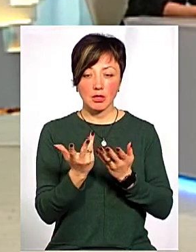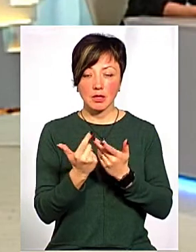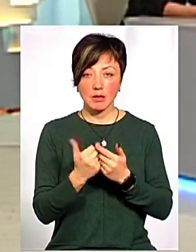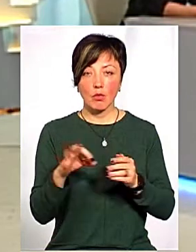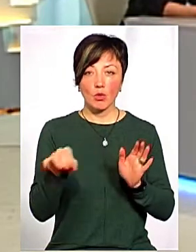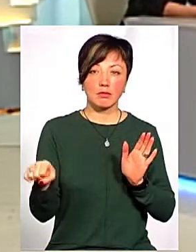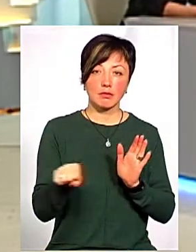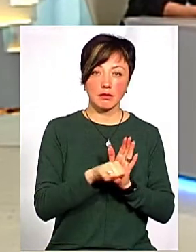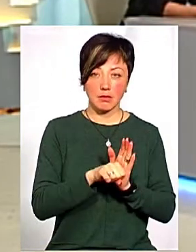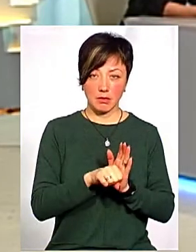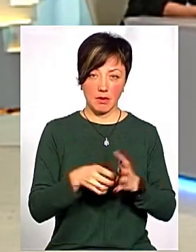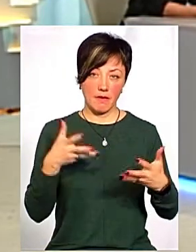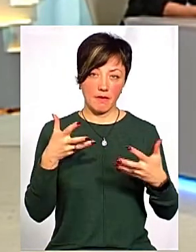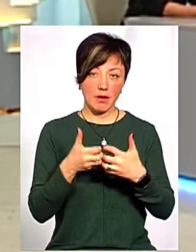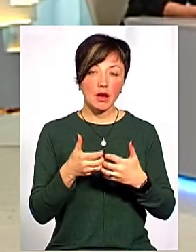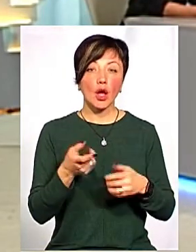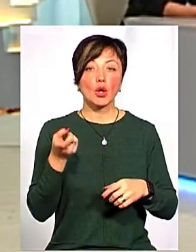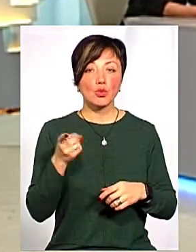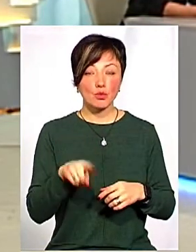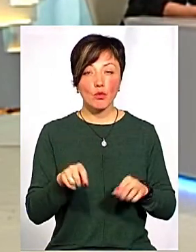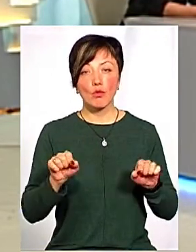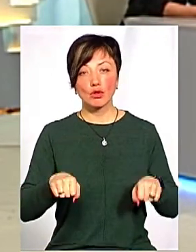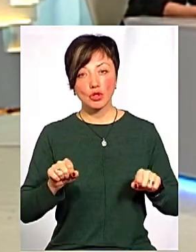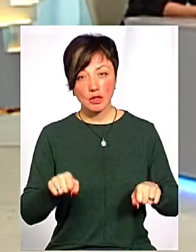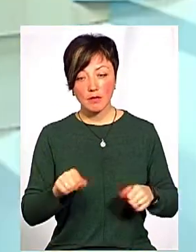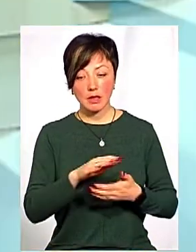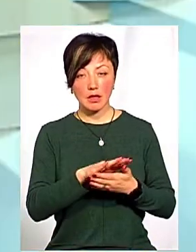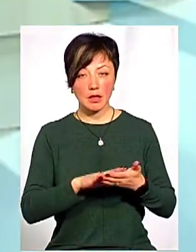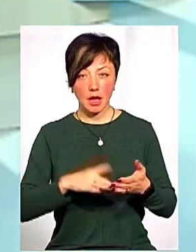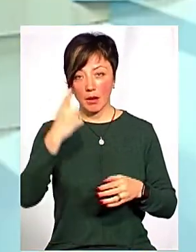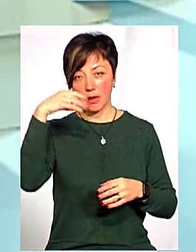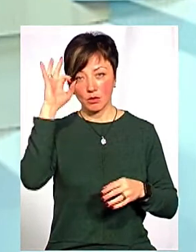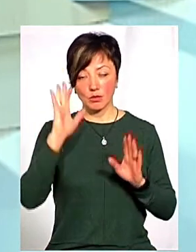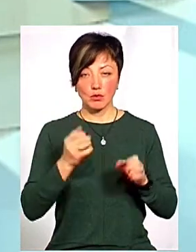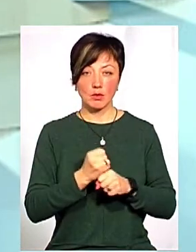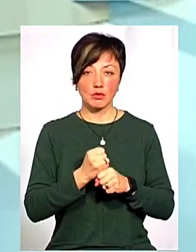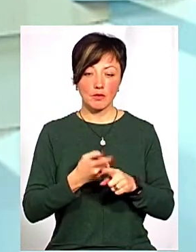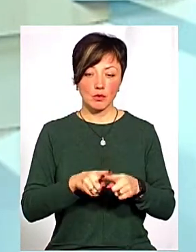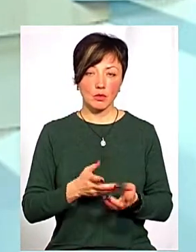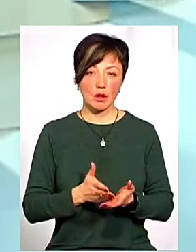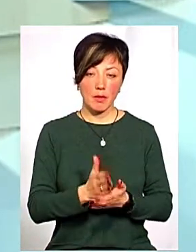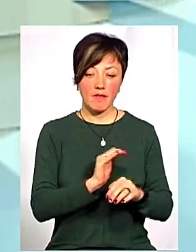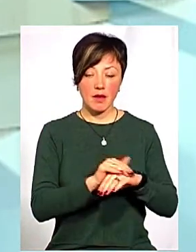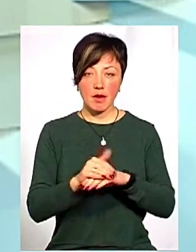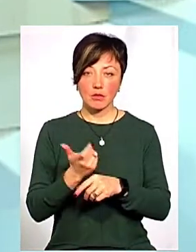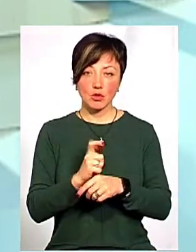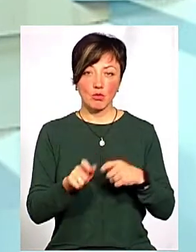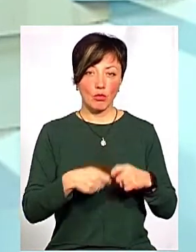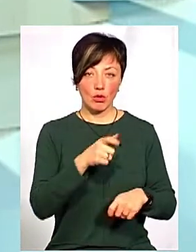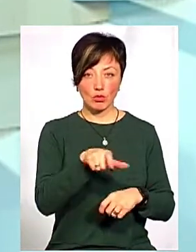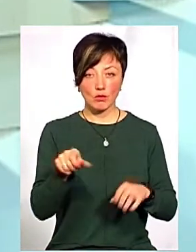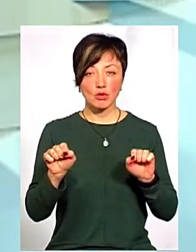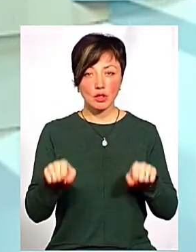приводу загиблих в дорожньо-транспортних пригодах. Тому, можливо, надалі патрульні будуть працювати в даному напрямку, виявляти більше